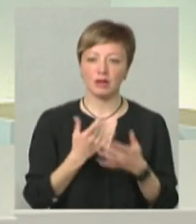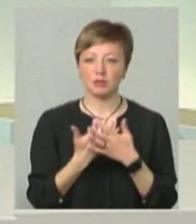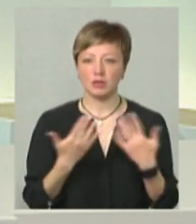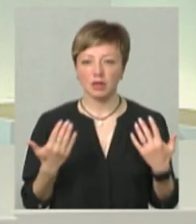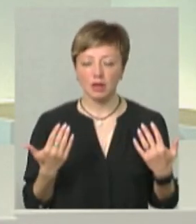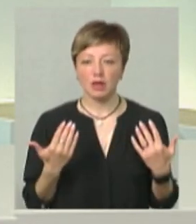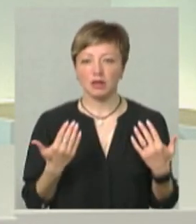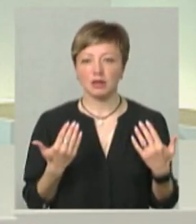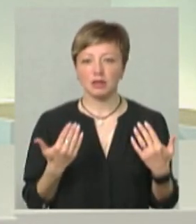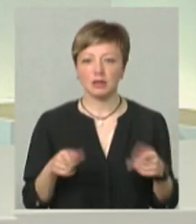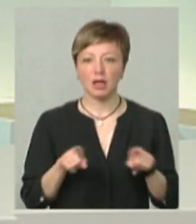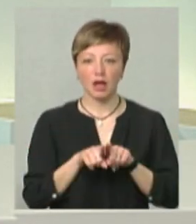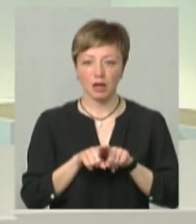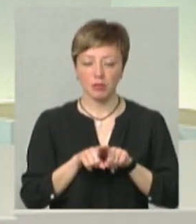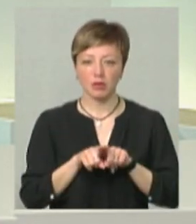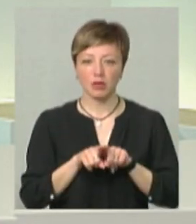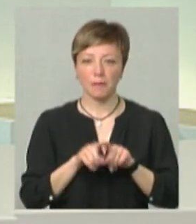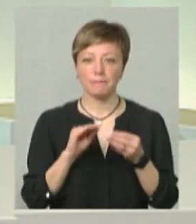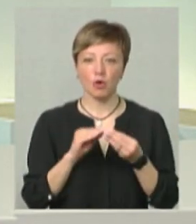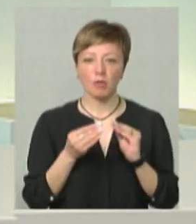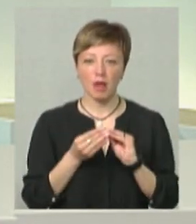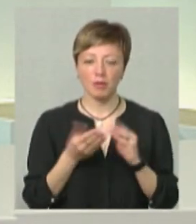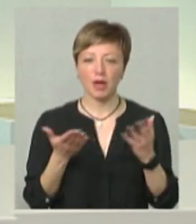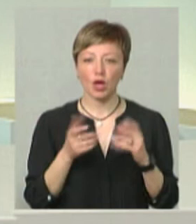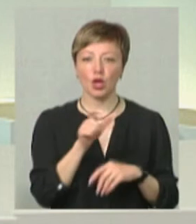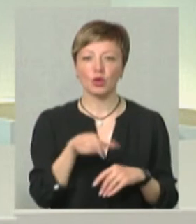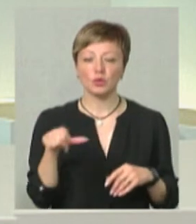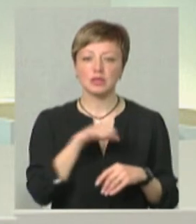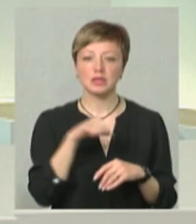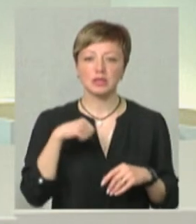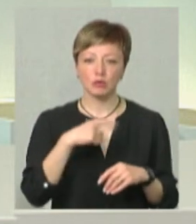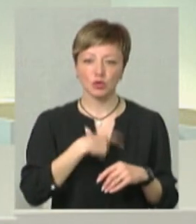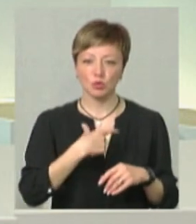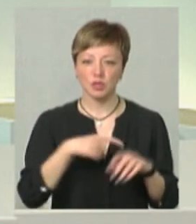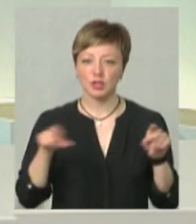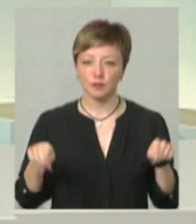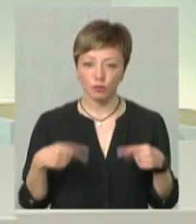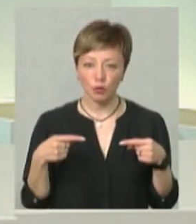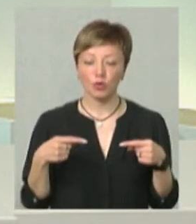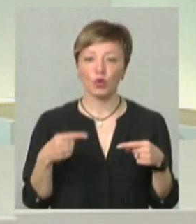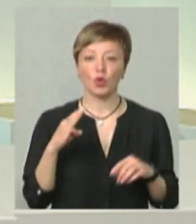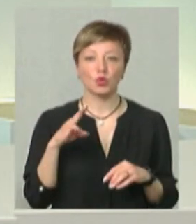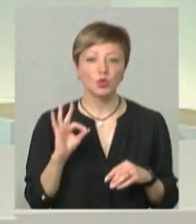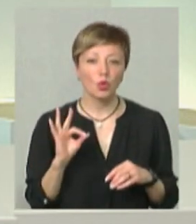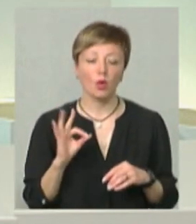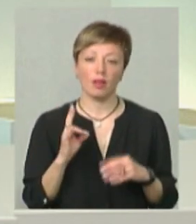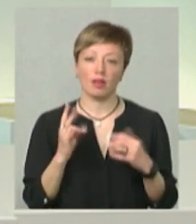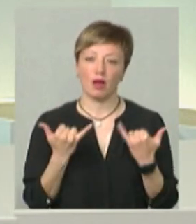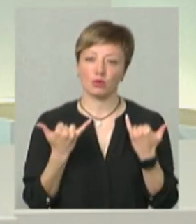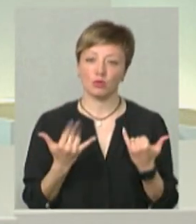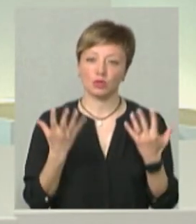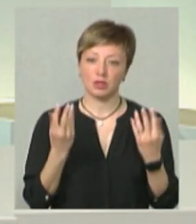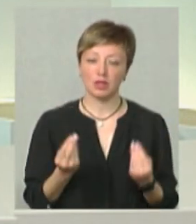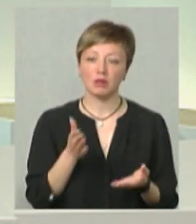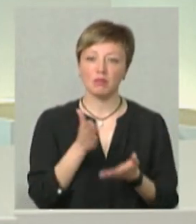якимись такими проблемами, які люди самі собі зазвичай створюють, то на сьогоднішній